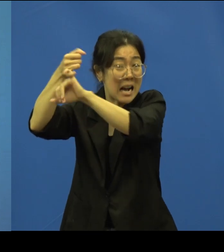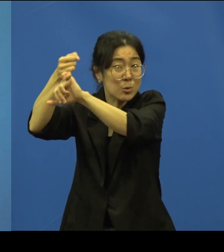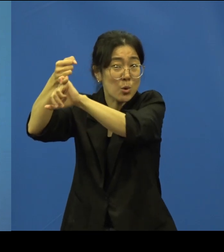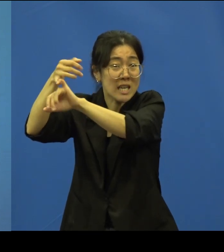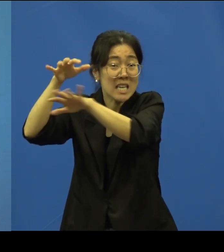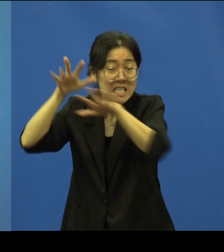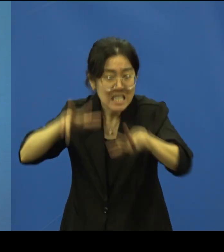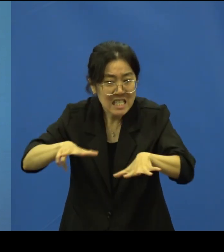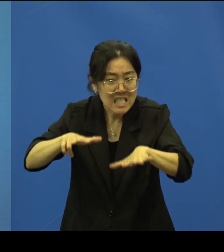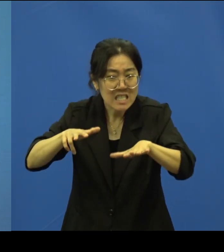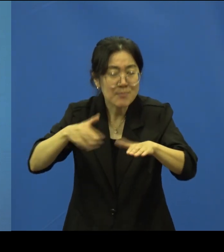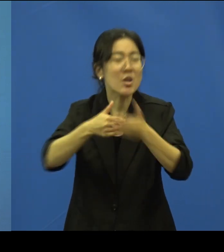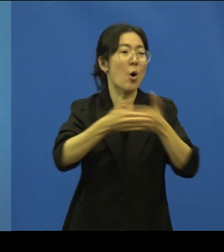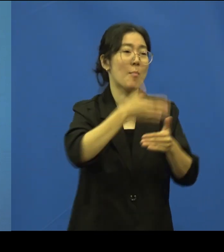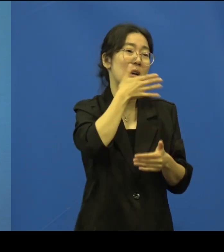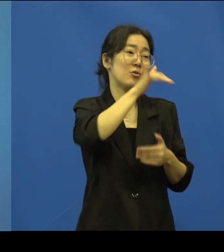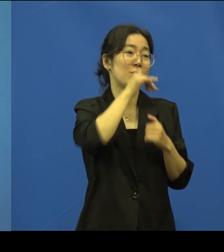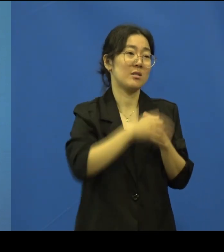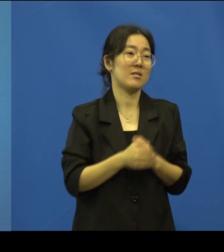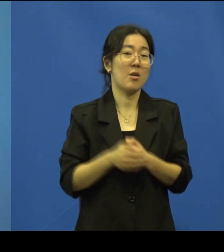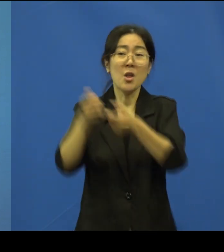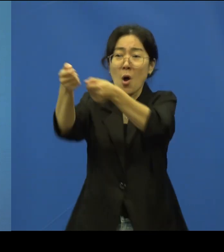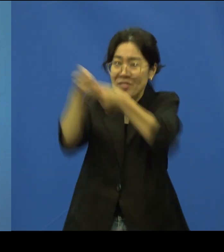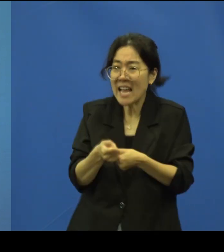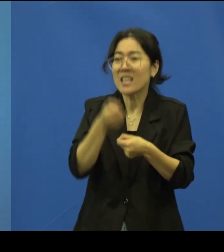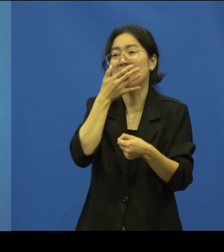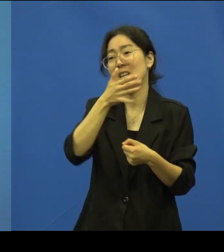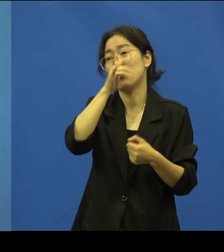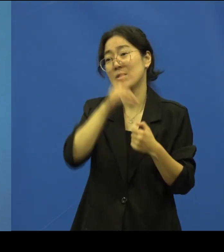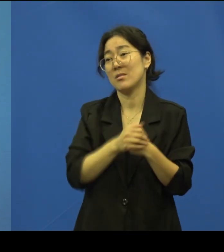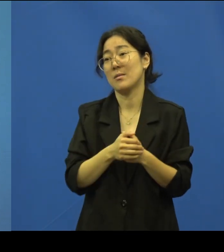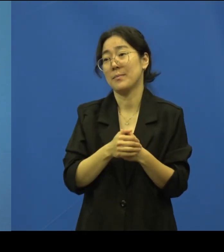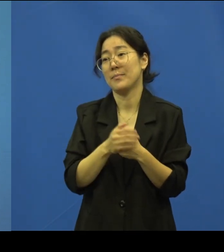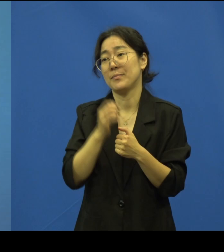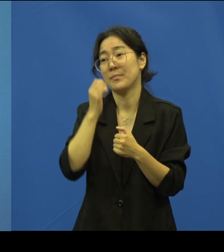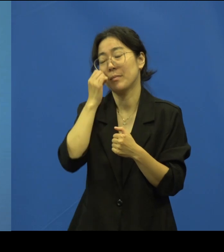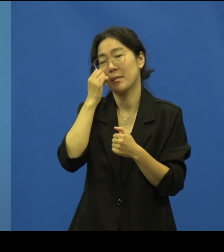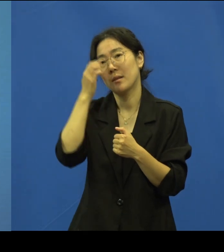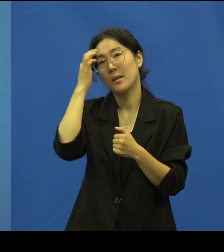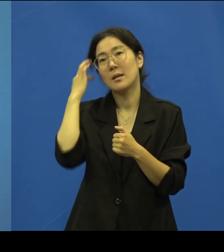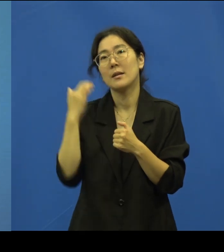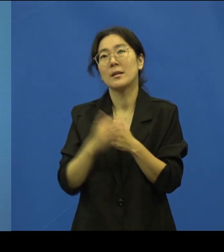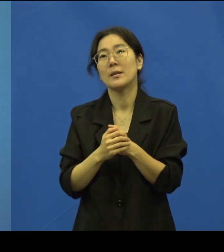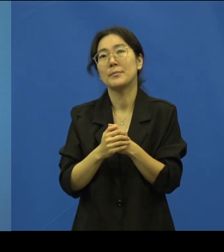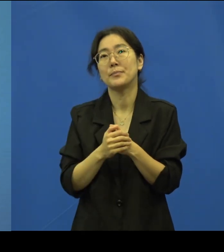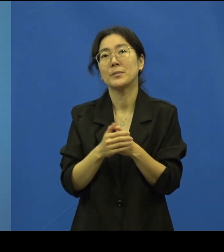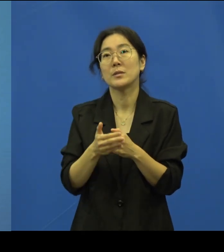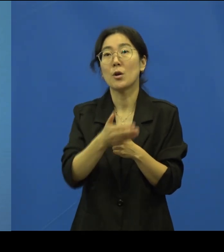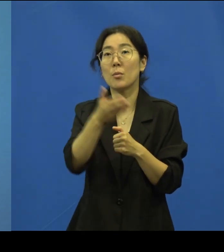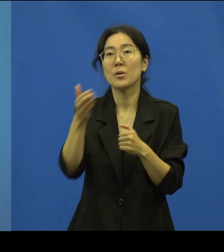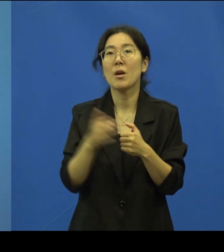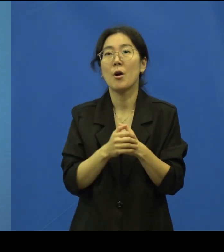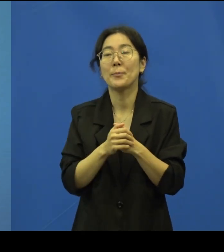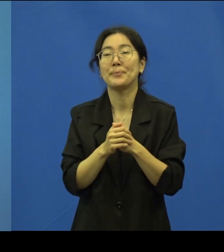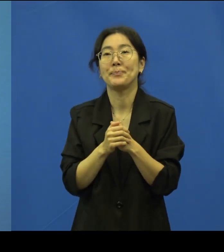줄로 믿습니다. 또 이와 같이 지속적으로 기도하는 사람은요,